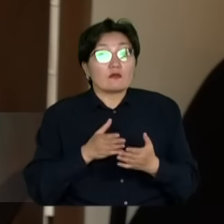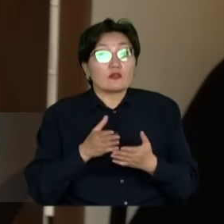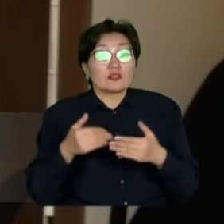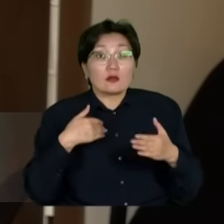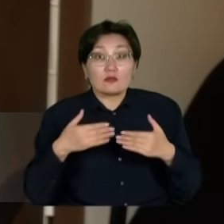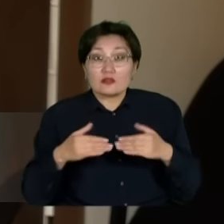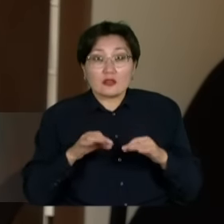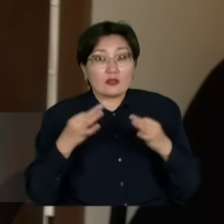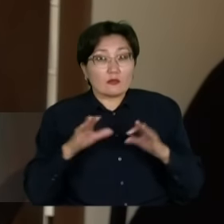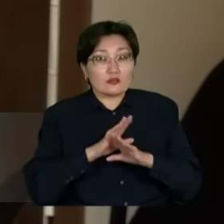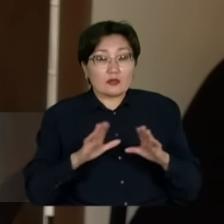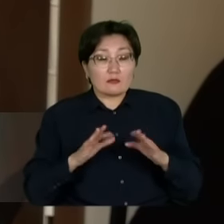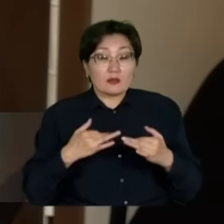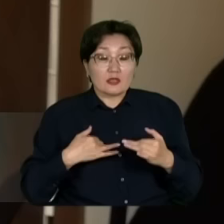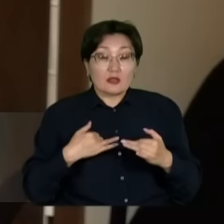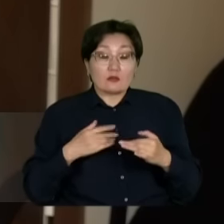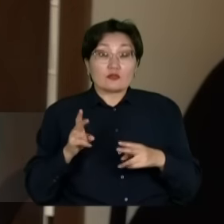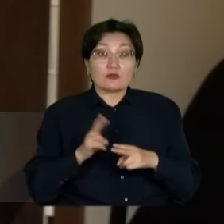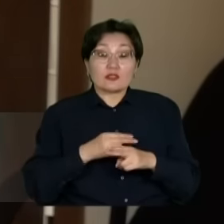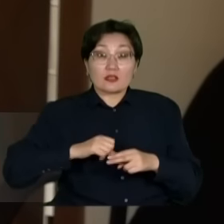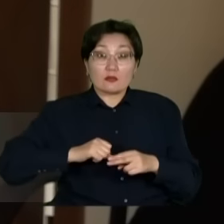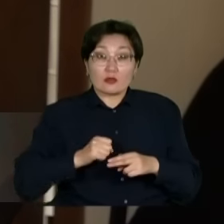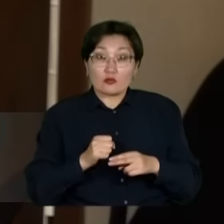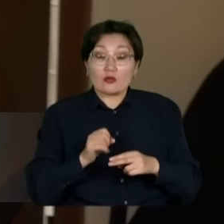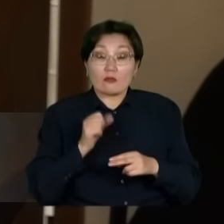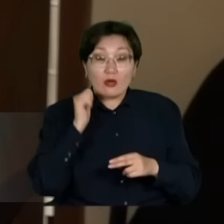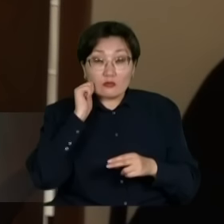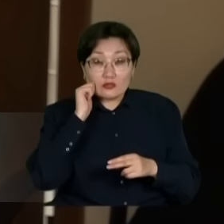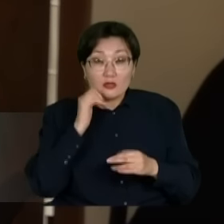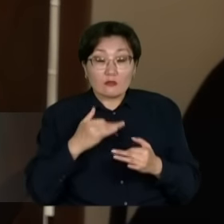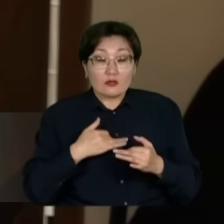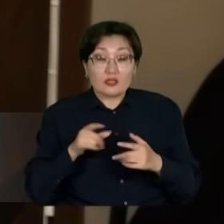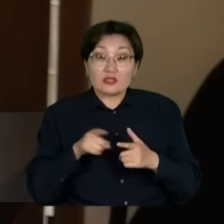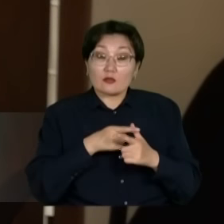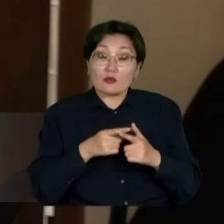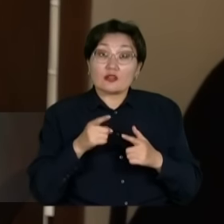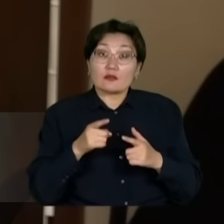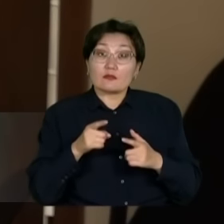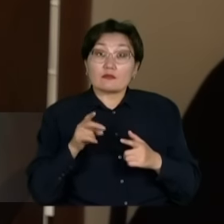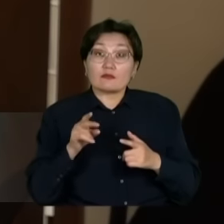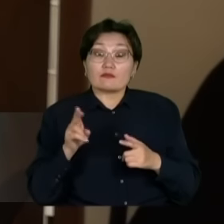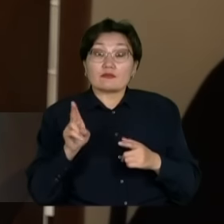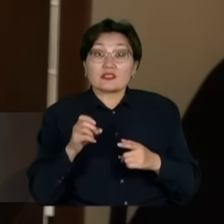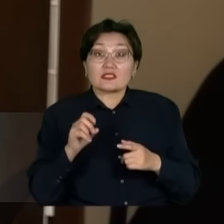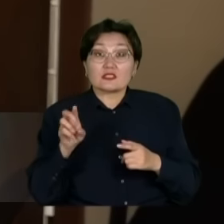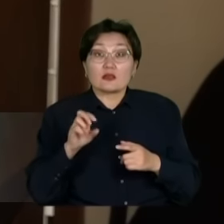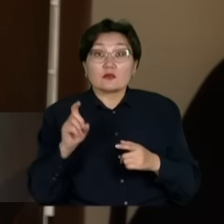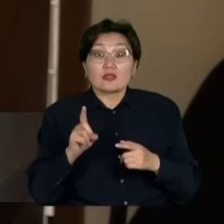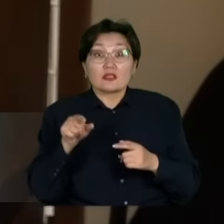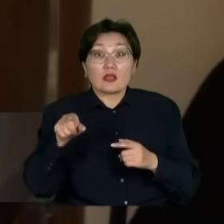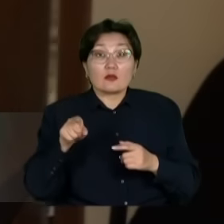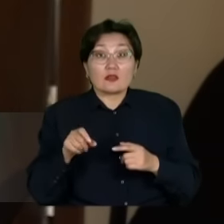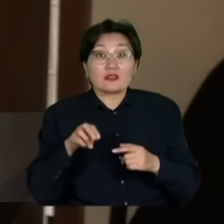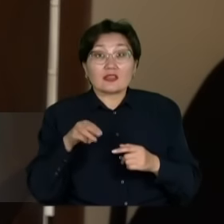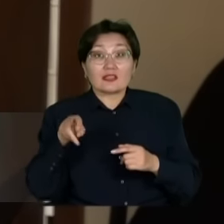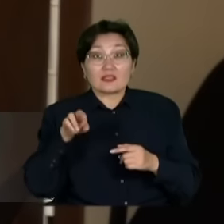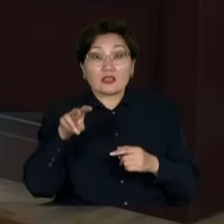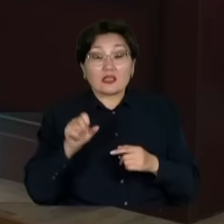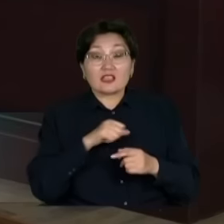без вот подруги бабушки либо без того чтобы там была вот Татьяна Грушина либо